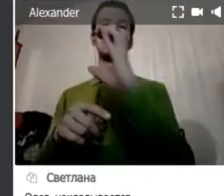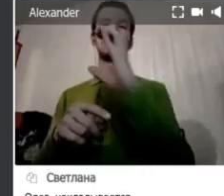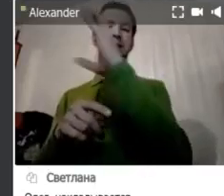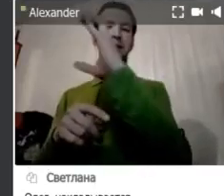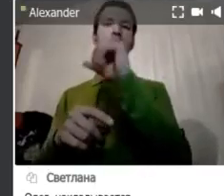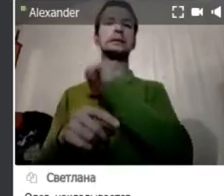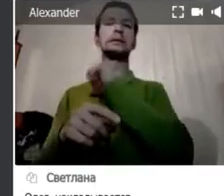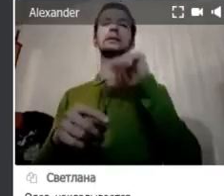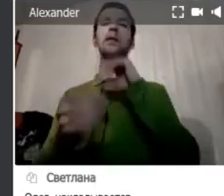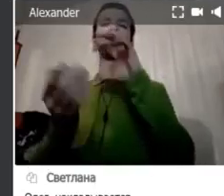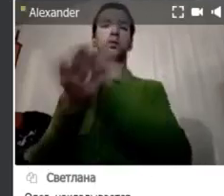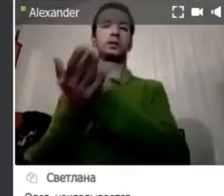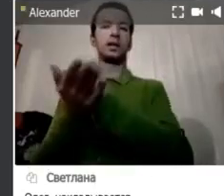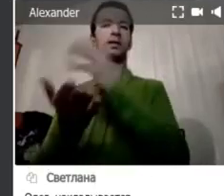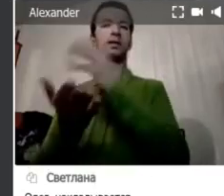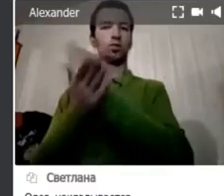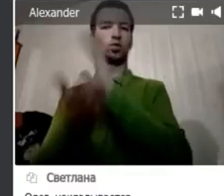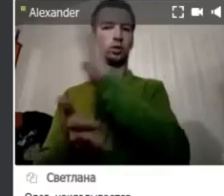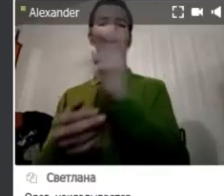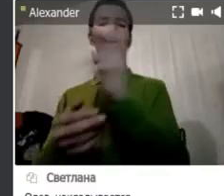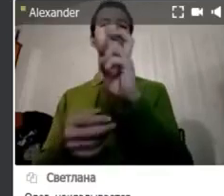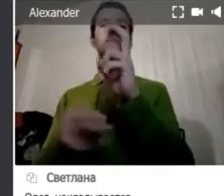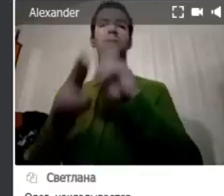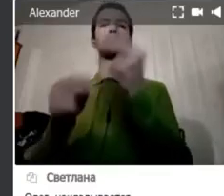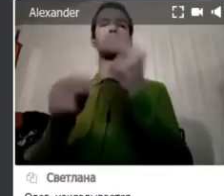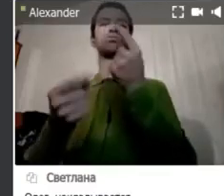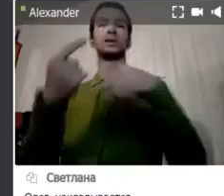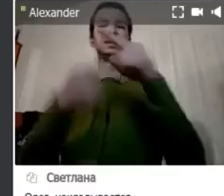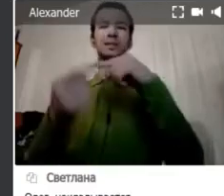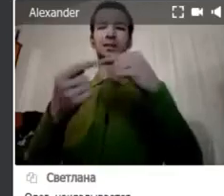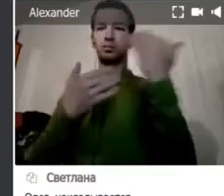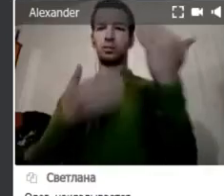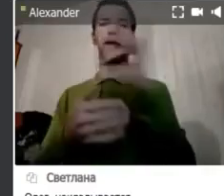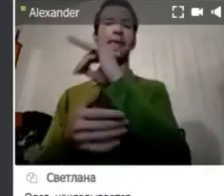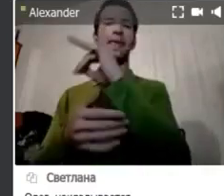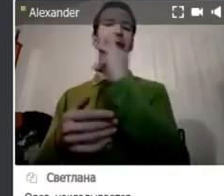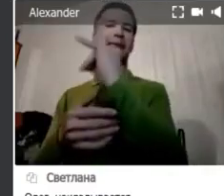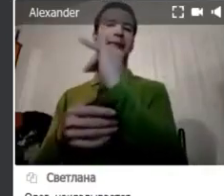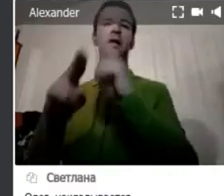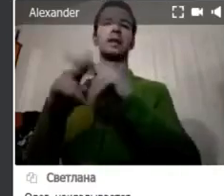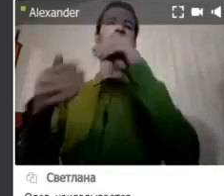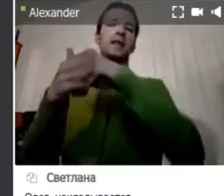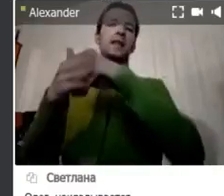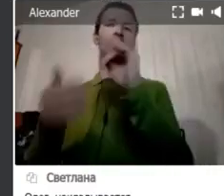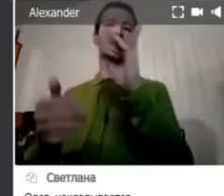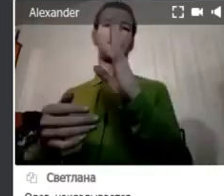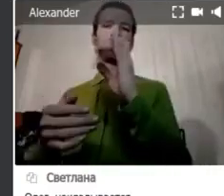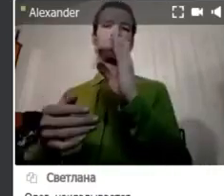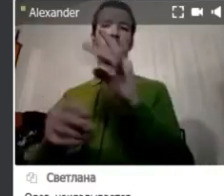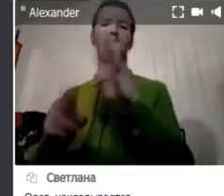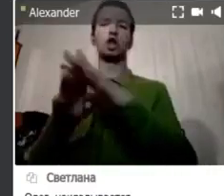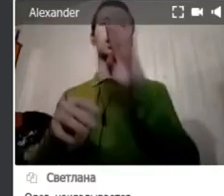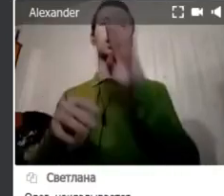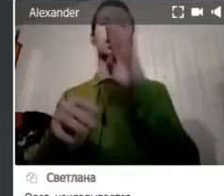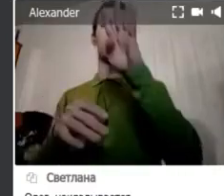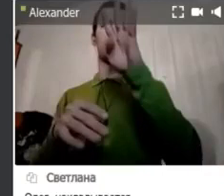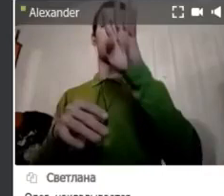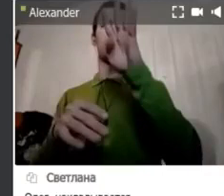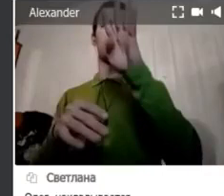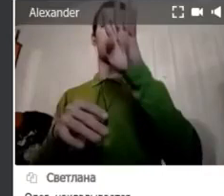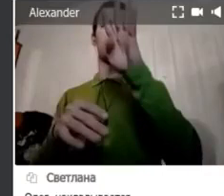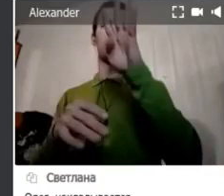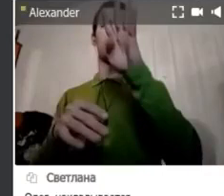инвесторы. Так вот, все мы когда-то… Дорогие друзья, если у кого-то пропадает звук, просто